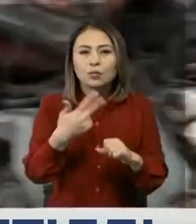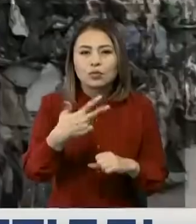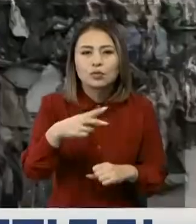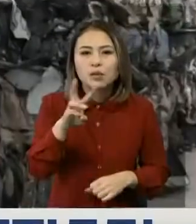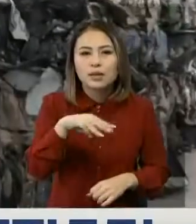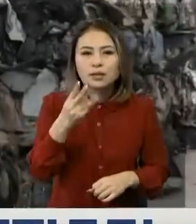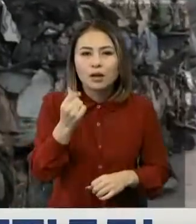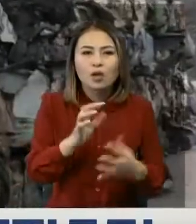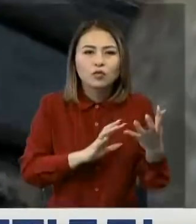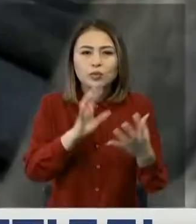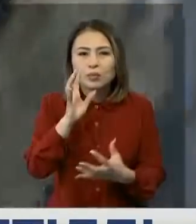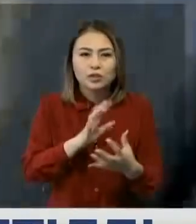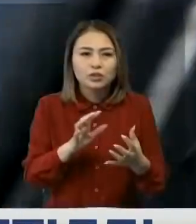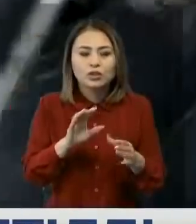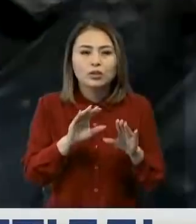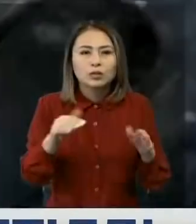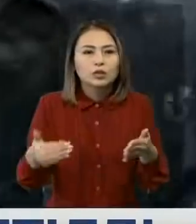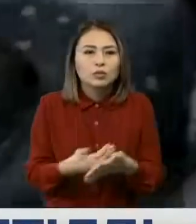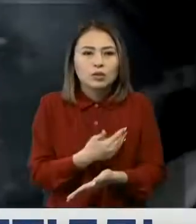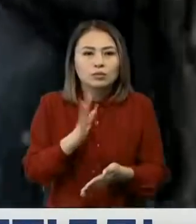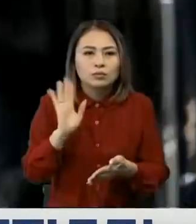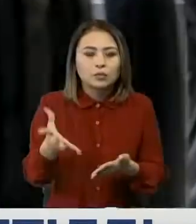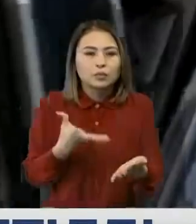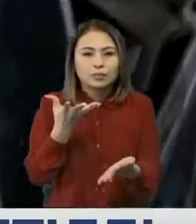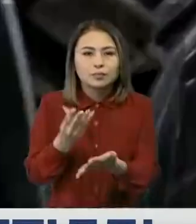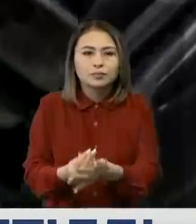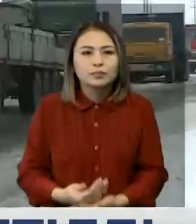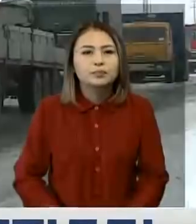ал 30 миллиард теңге автобус паркын жаңғыртуға жұмсалады.